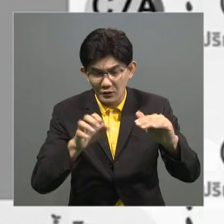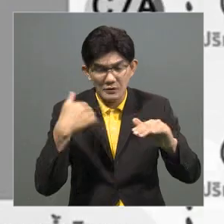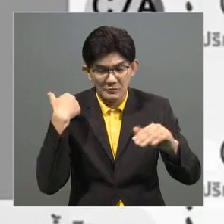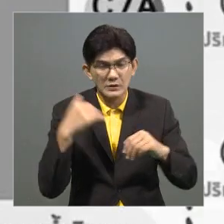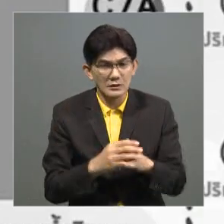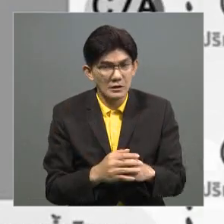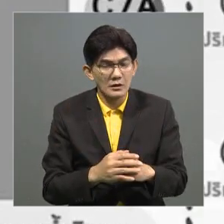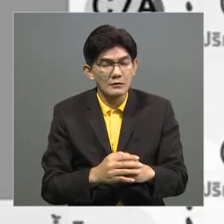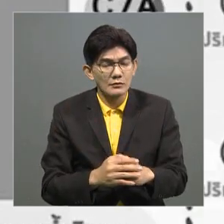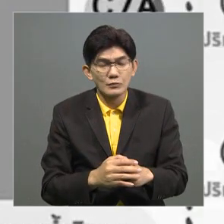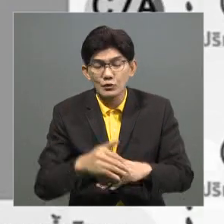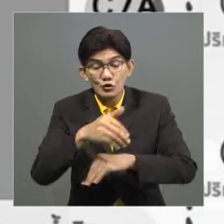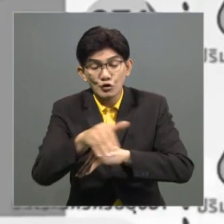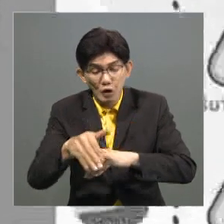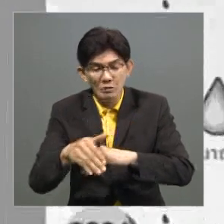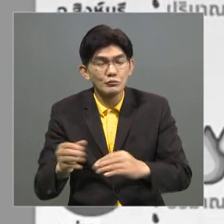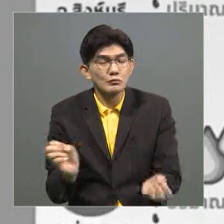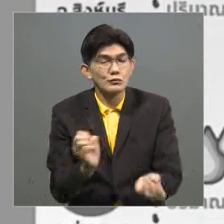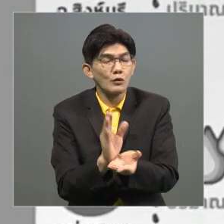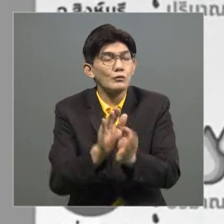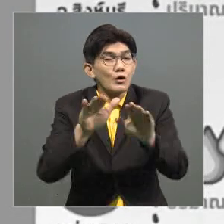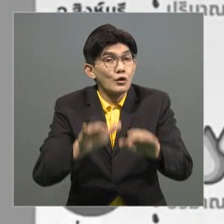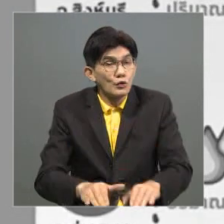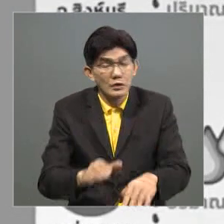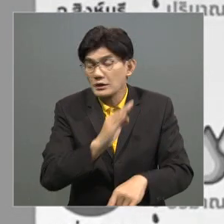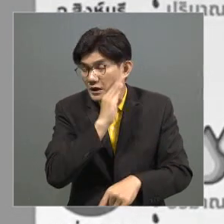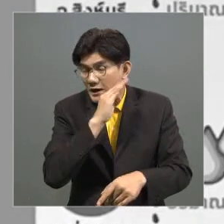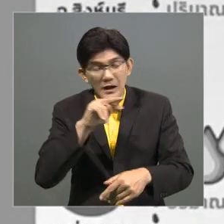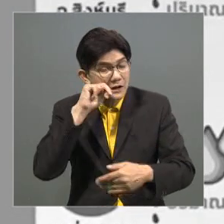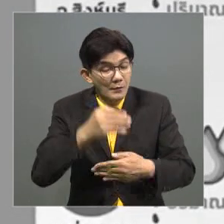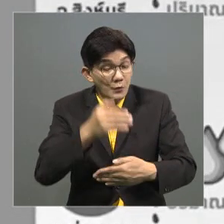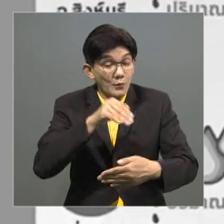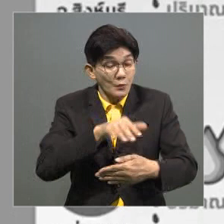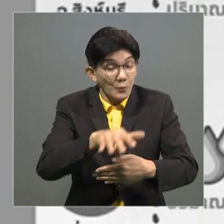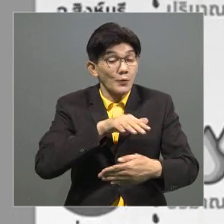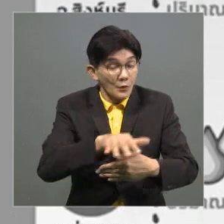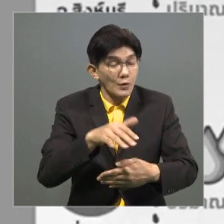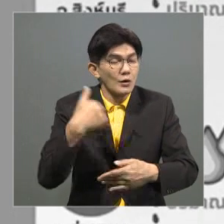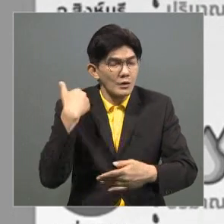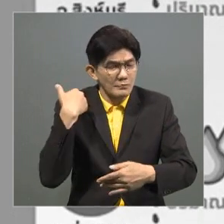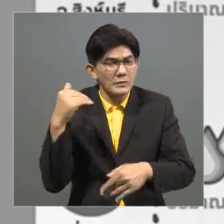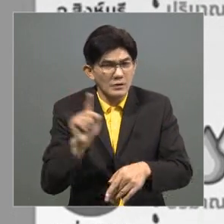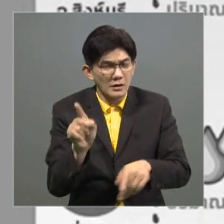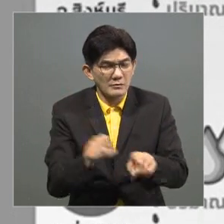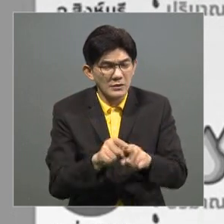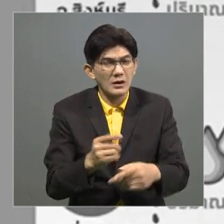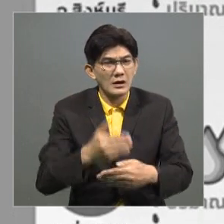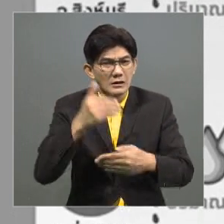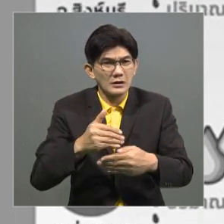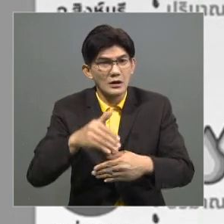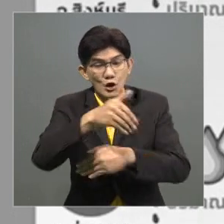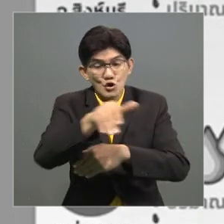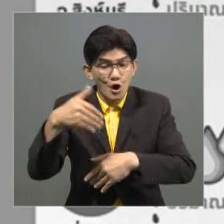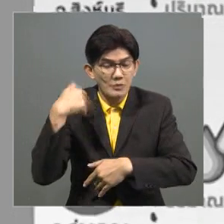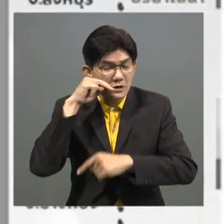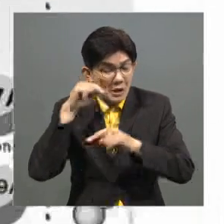ในพื้นที่ท้ายเขื่อนนะคะแต่แน่นอนว่าการระบายน้ำในอัตราขนาดนี้เนี่ยก็จะส่งผลให้ระดับน้ำท้ายเขื่อนเจ้าพระยาเพิ่มสูง